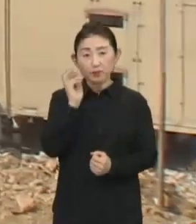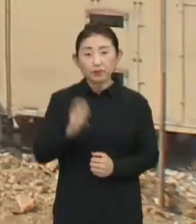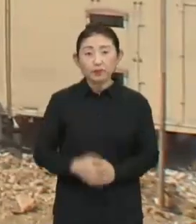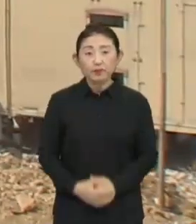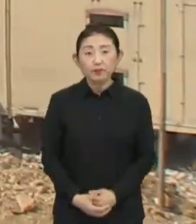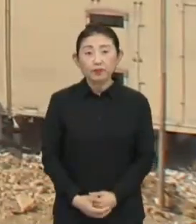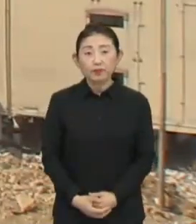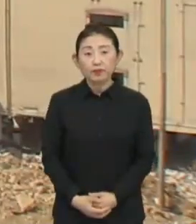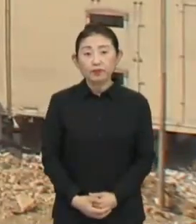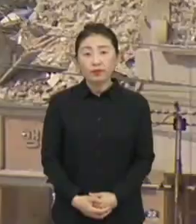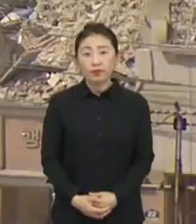예정입니다